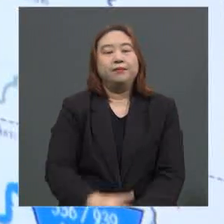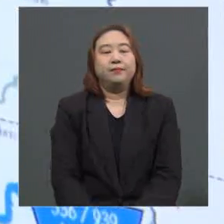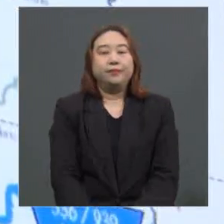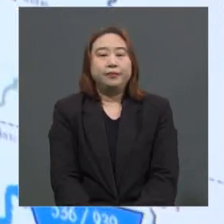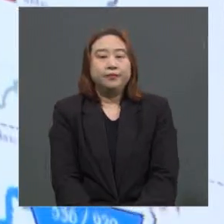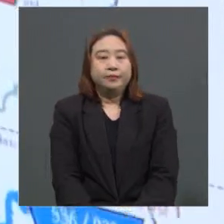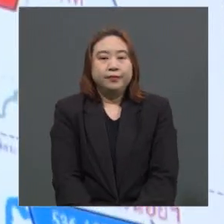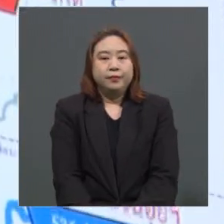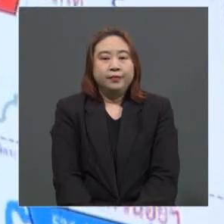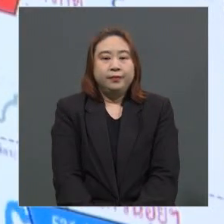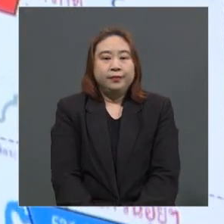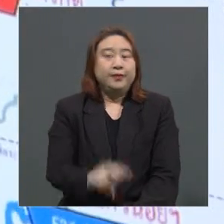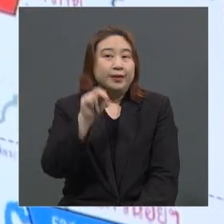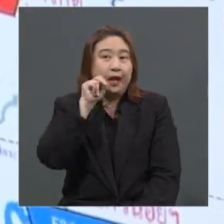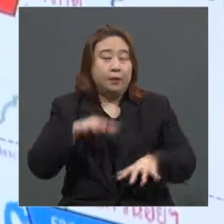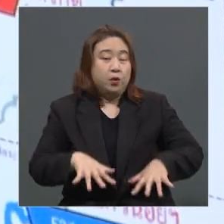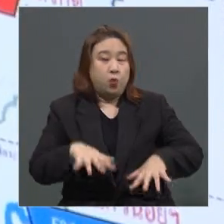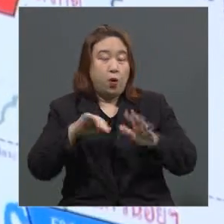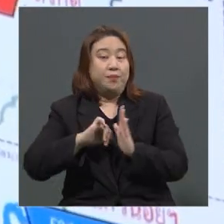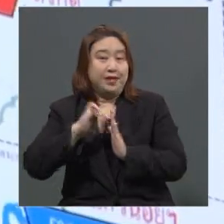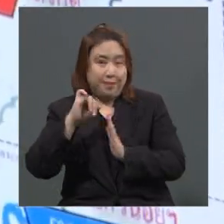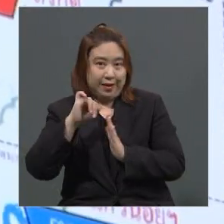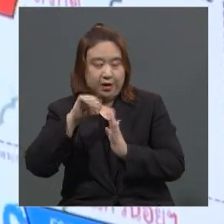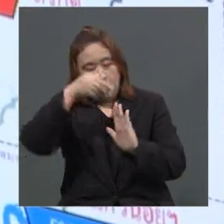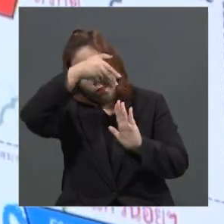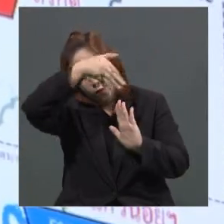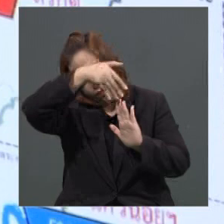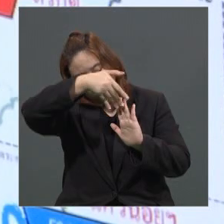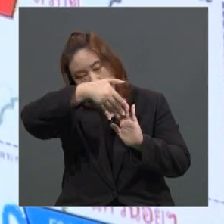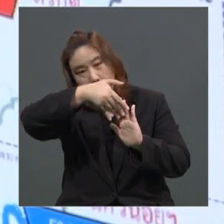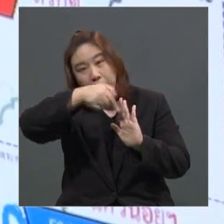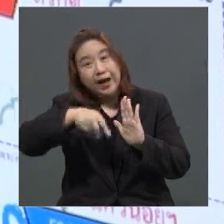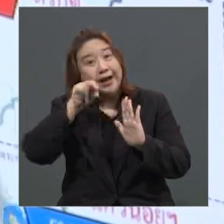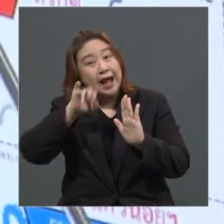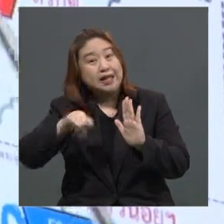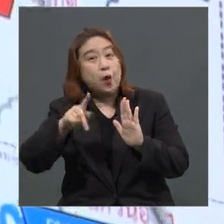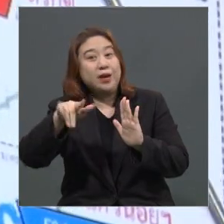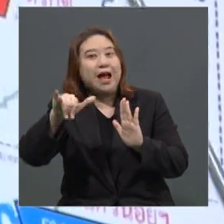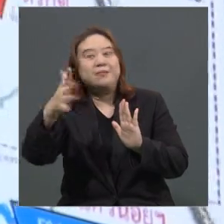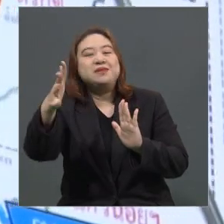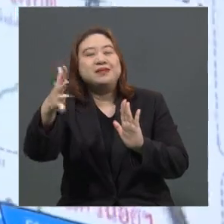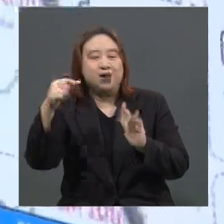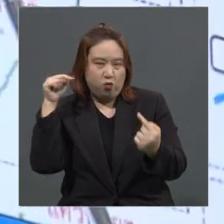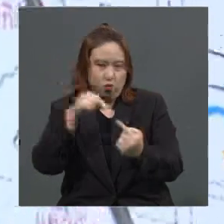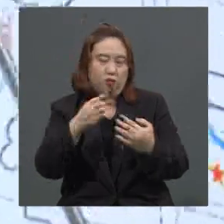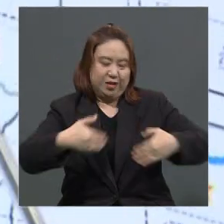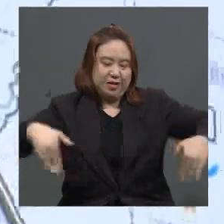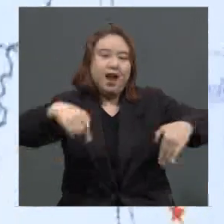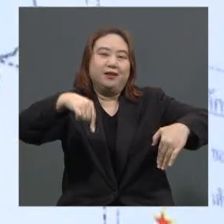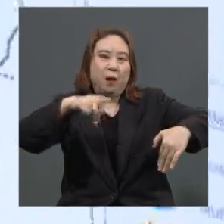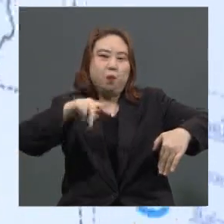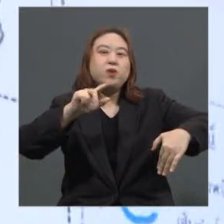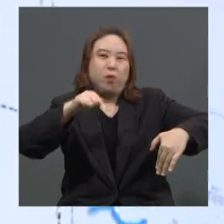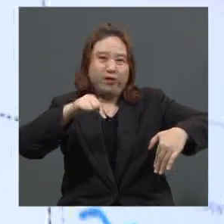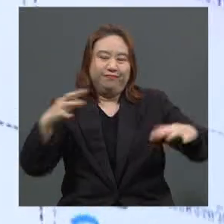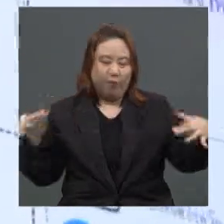น้ำที่ท่วมจังหวัดตรงนี้นะครับก็ไม่ลงมาสู่ลุ่มน้ำเจ้าพระยาตอนล่างก็จะลงเขื่อนภูมิพลทั้งหมดนะครับส่วนในปัจจุบันนะครับที่เกิดอุทกภัยใน